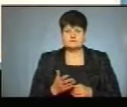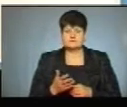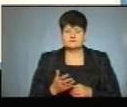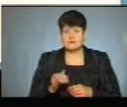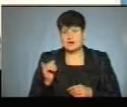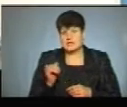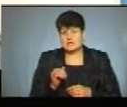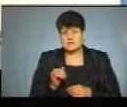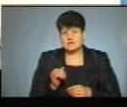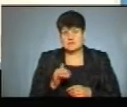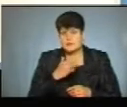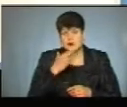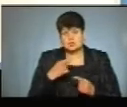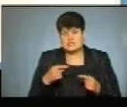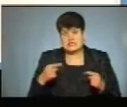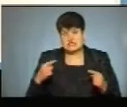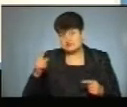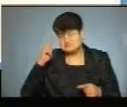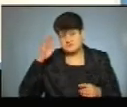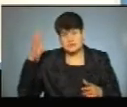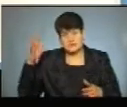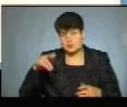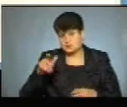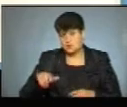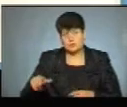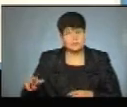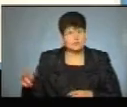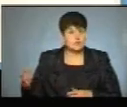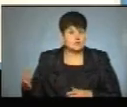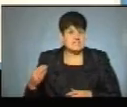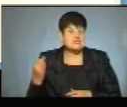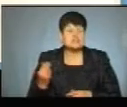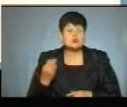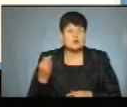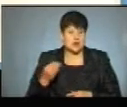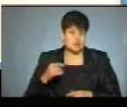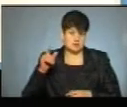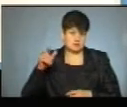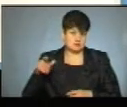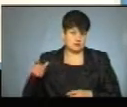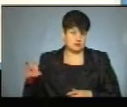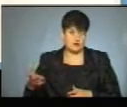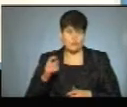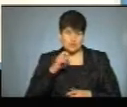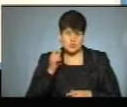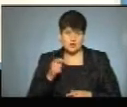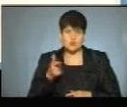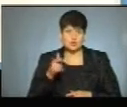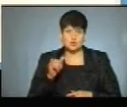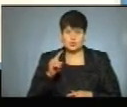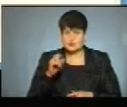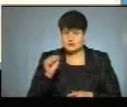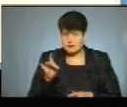І сотні інших визначних постатей, історичних постатей в Україні, Любомира Гузара того